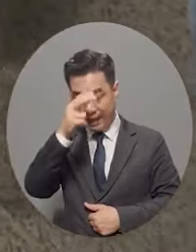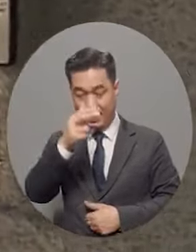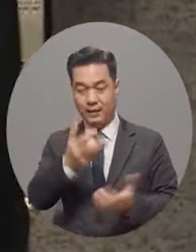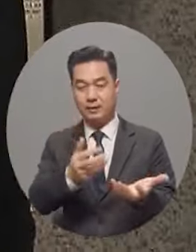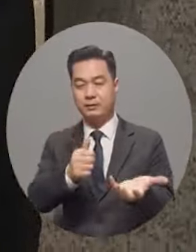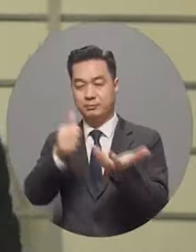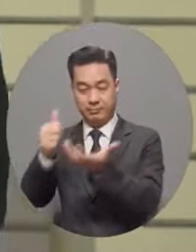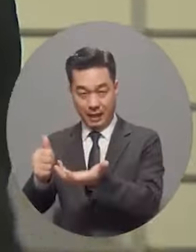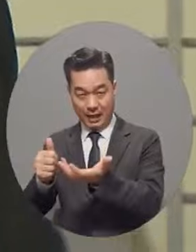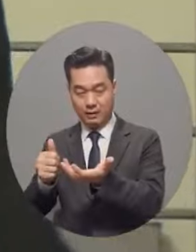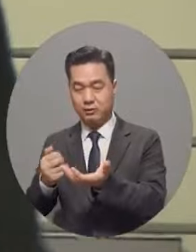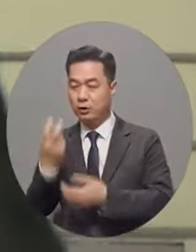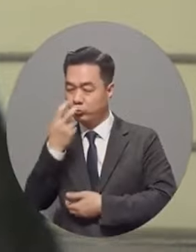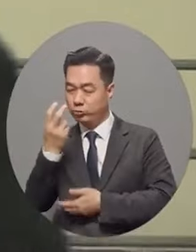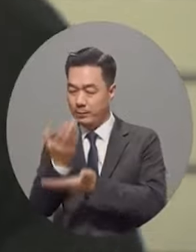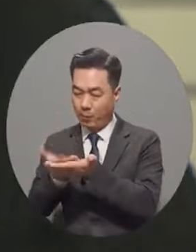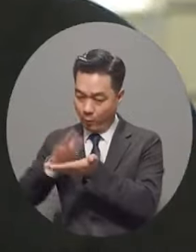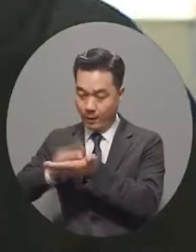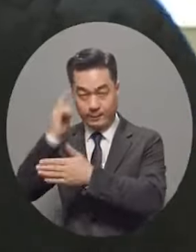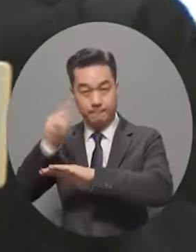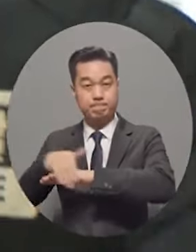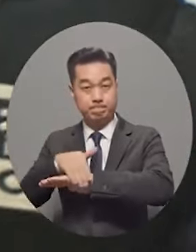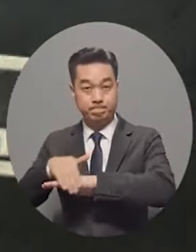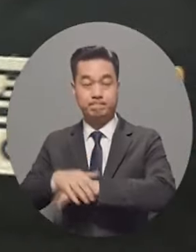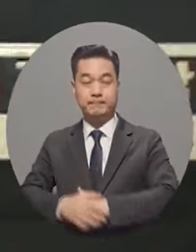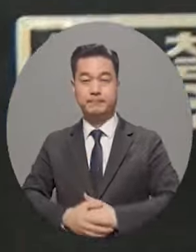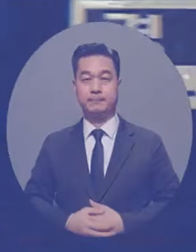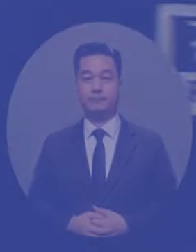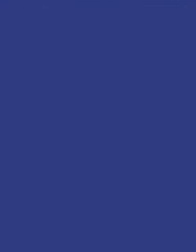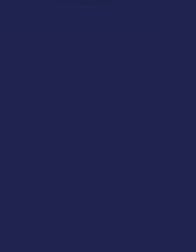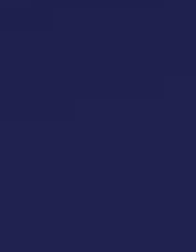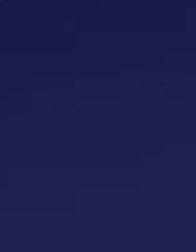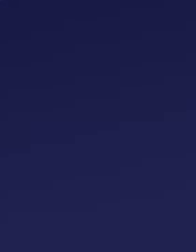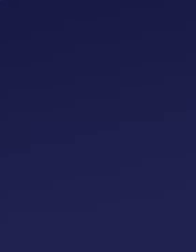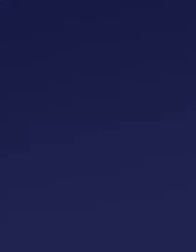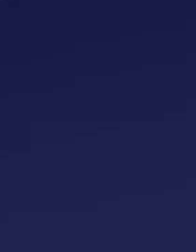사건을 이어받아 보완 수사를 진행할 예정입니다. MBC 뉴스 김민아입니다.